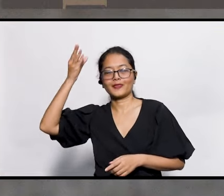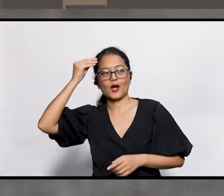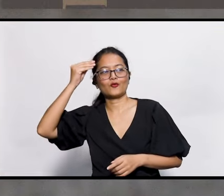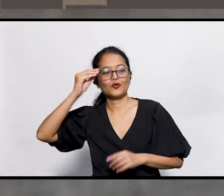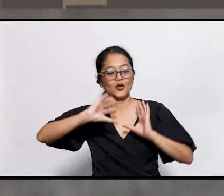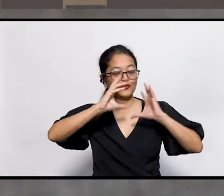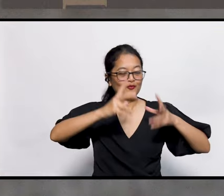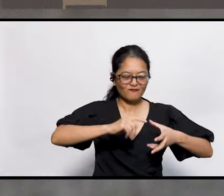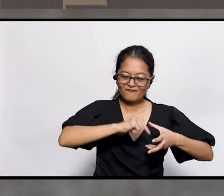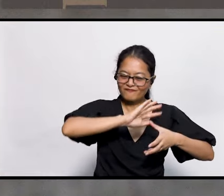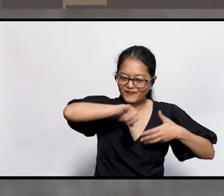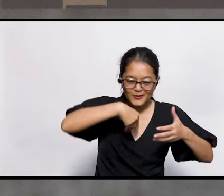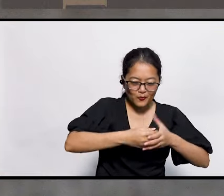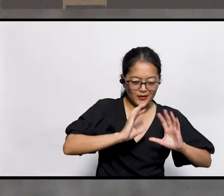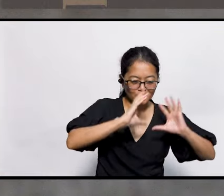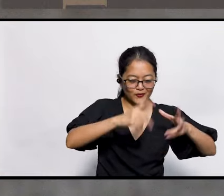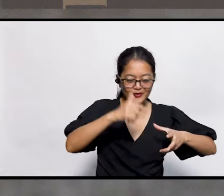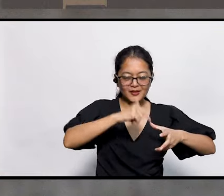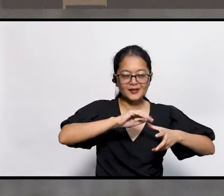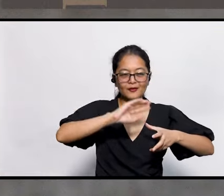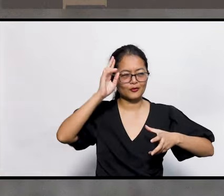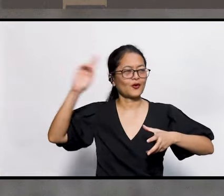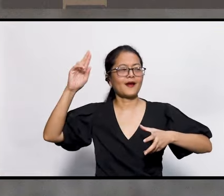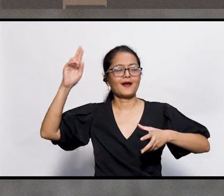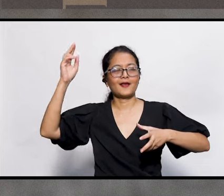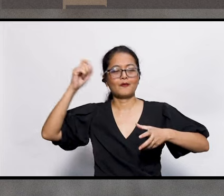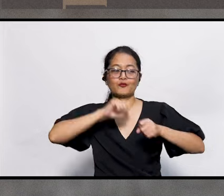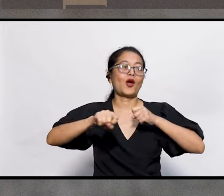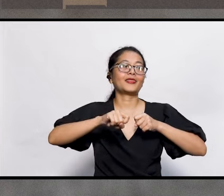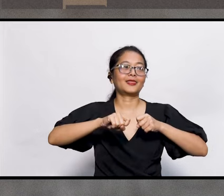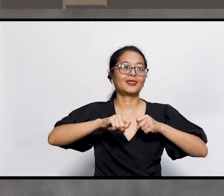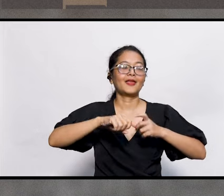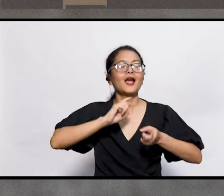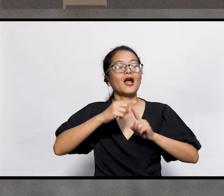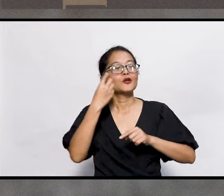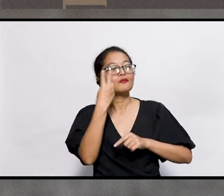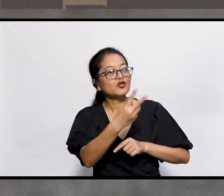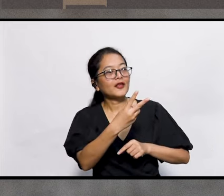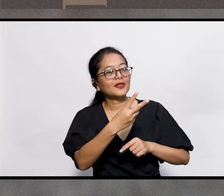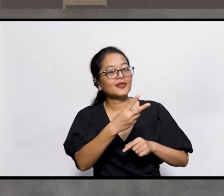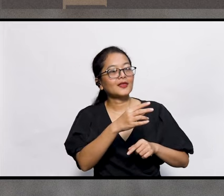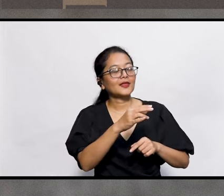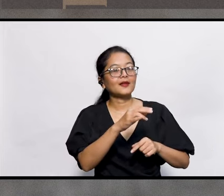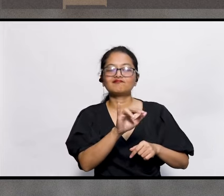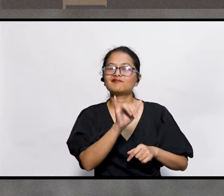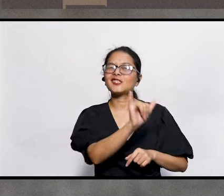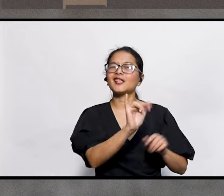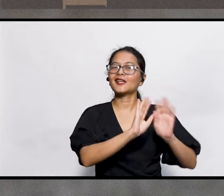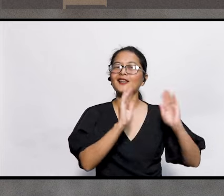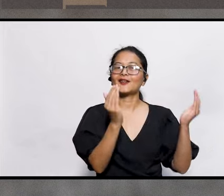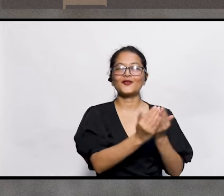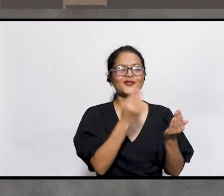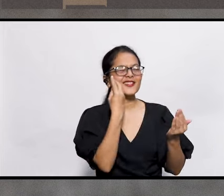ini realitasnya perintahnya itu berbeda Kalau Anda lihat Jericho ini Waduh beratnya enggak karuan